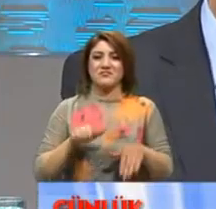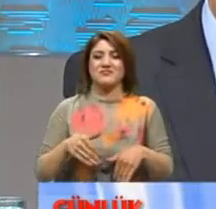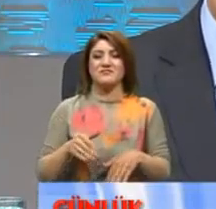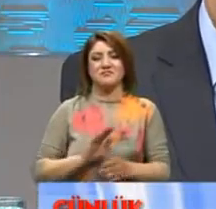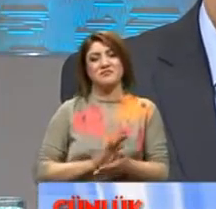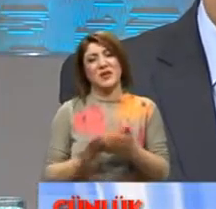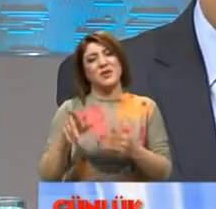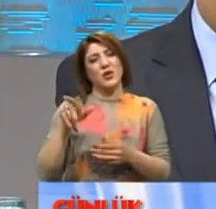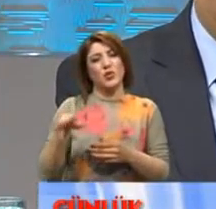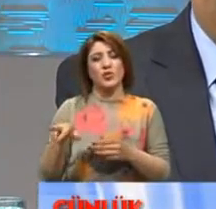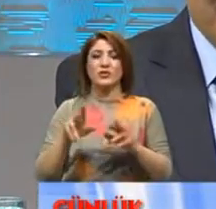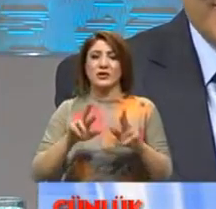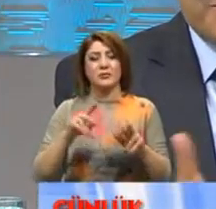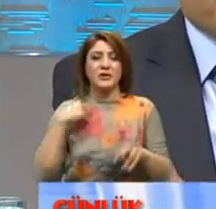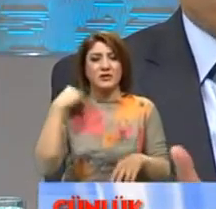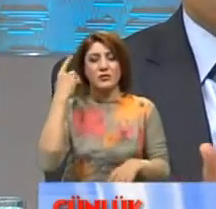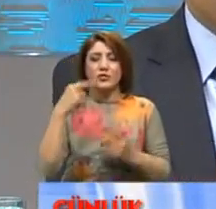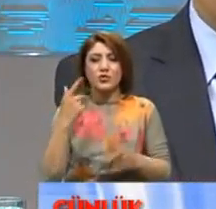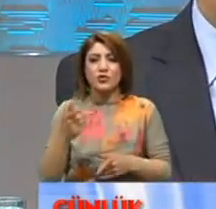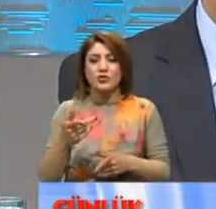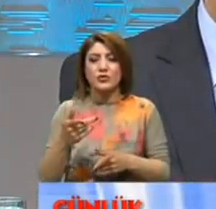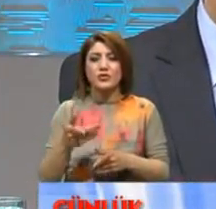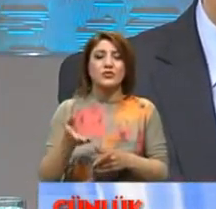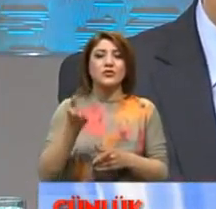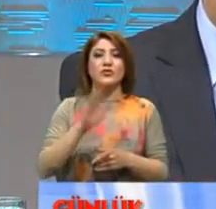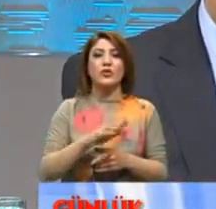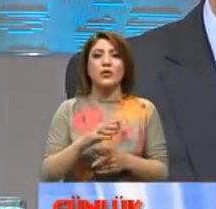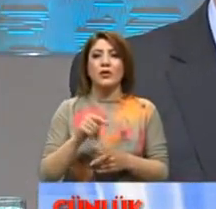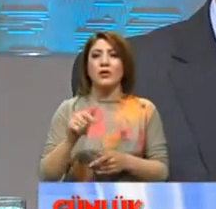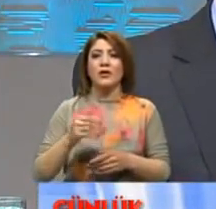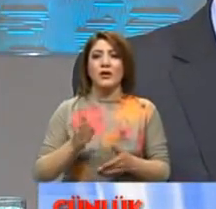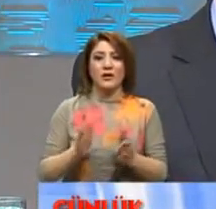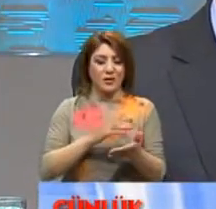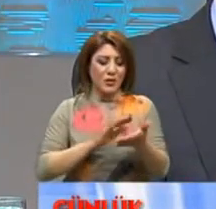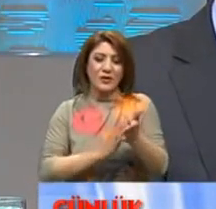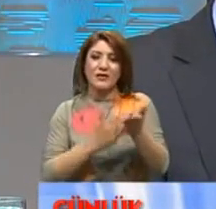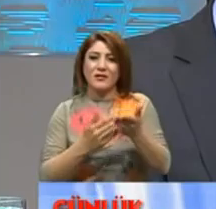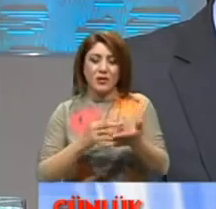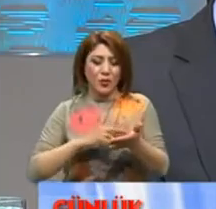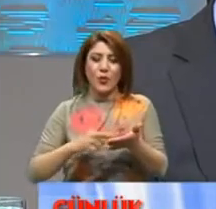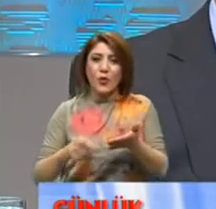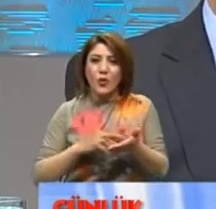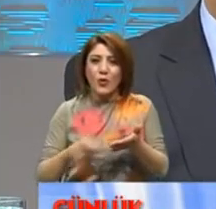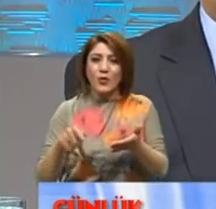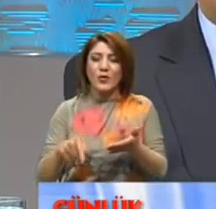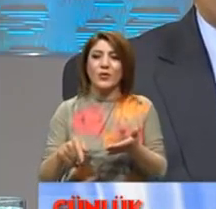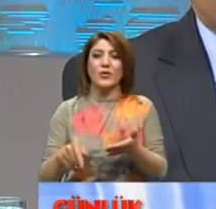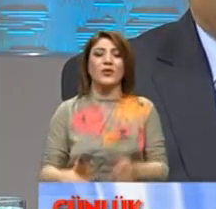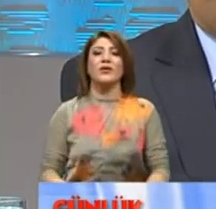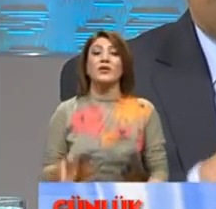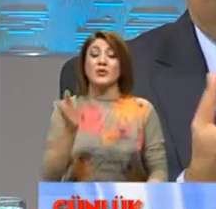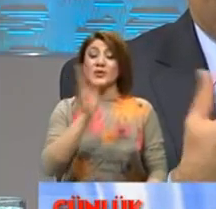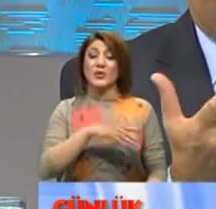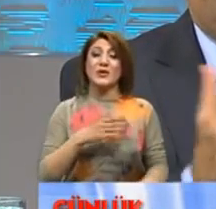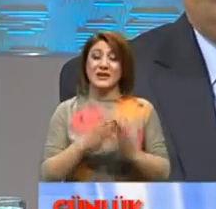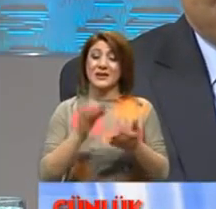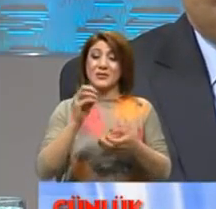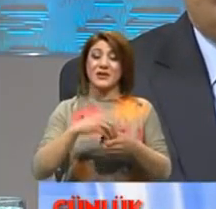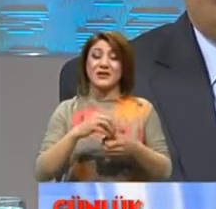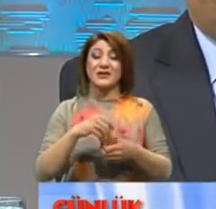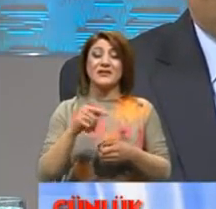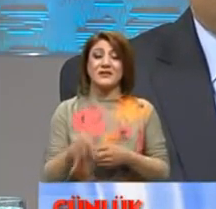zannediyoruz ki herhalde küstü, evine çekildi. Bir hatıra defteriyle geliyor. Evet. Açıyor diyor ki oku diyor burayı diyor. Ve şöyle yazıyor